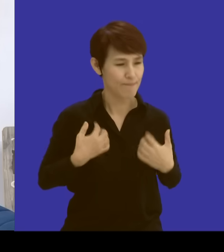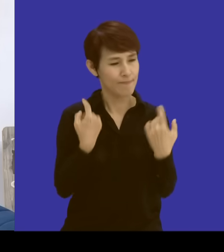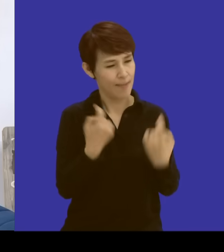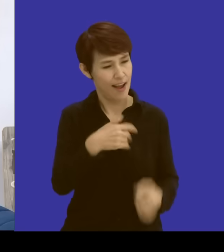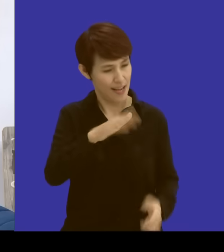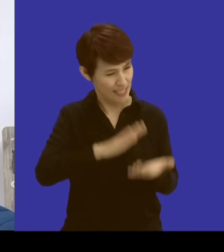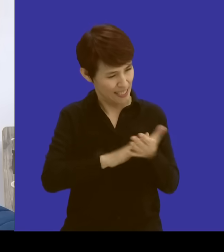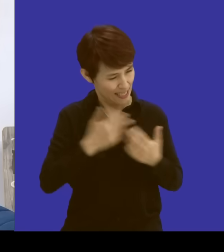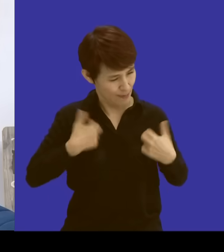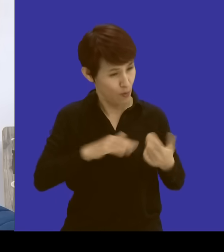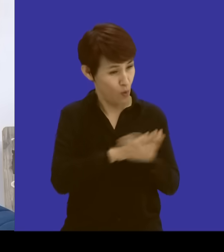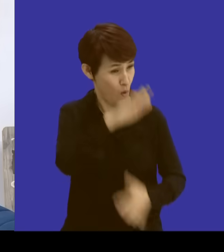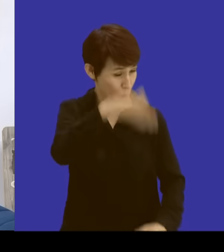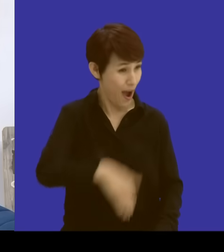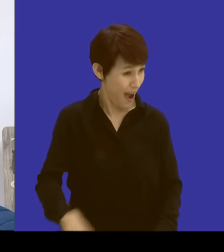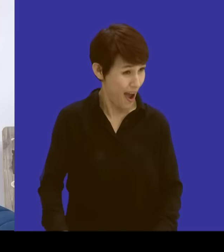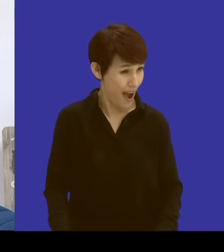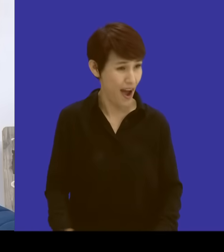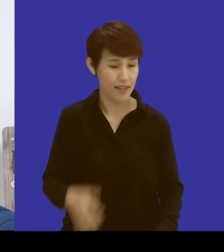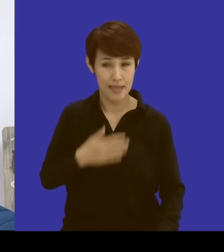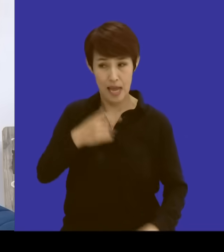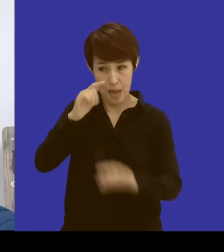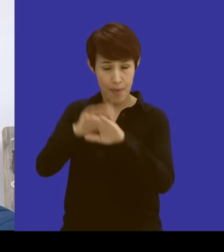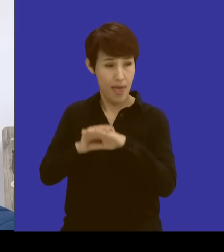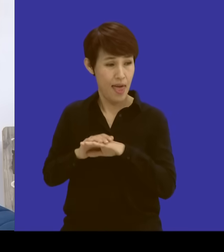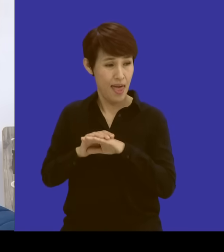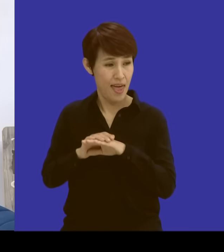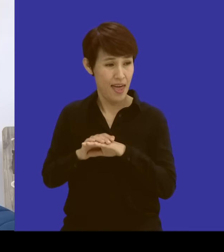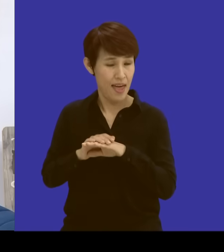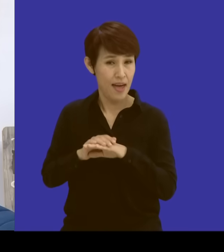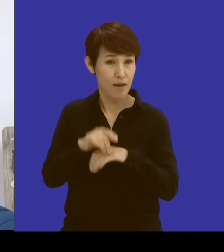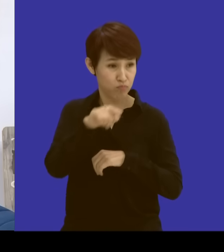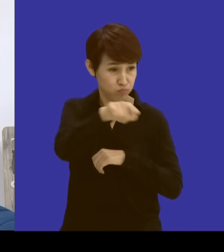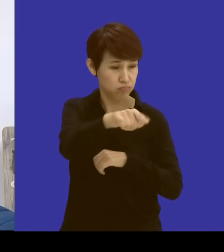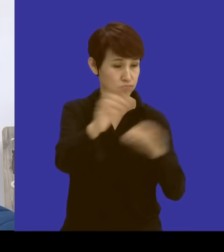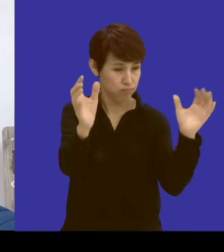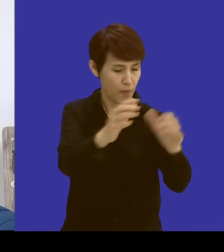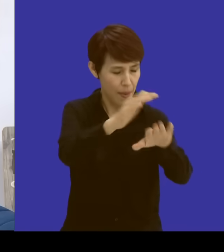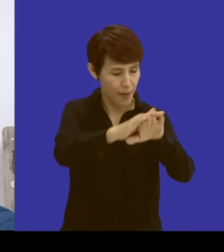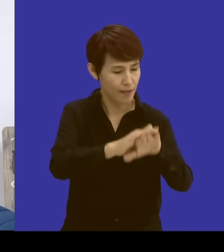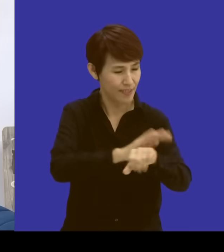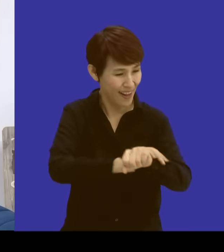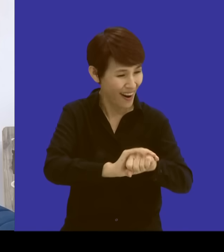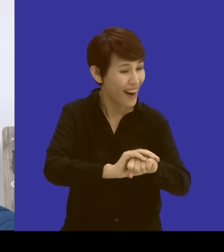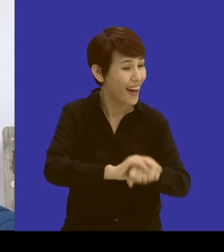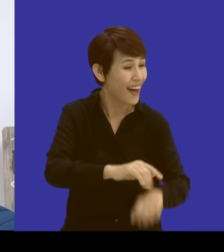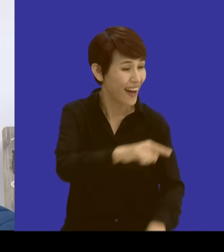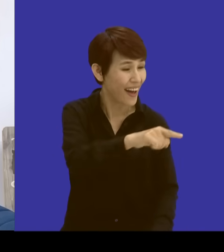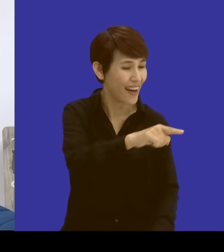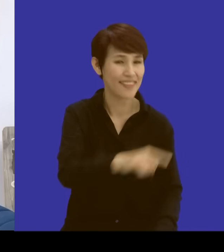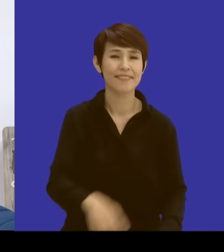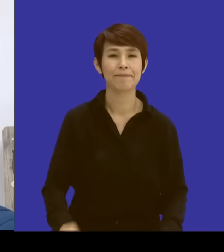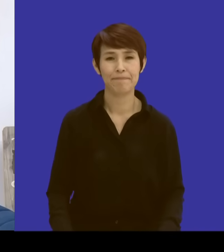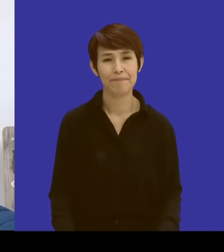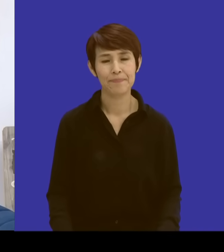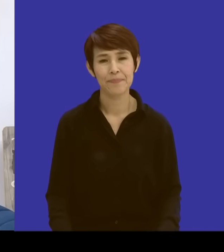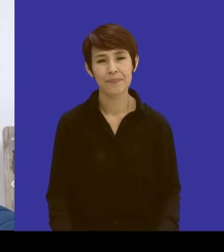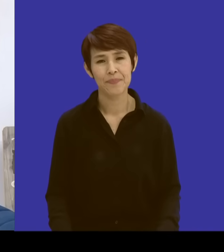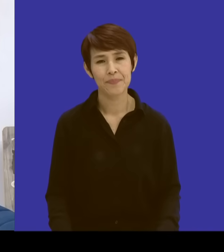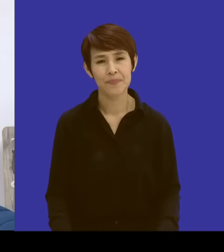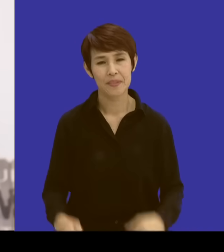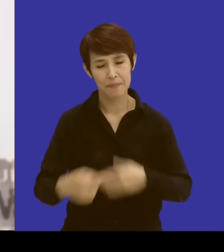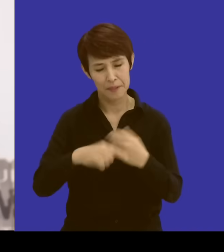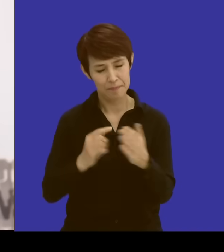수학여행 가서 재밌게 놀고 와. 그리고 선생님이 가서 예배 드린다고 했으니까 가서 더 예배 잘 드리고 와. 비로소 그런